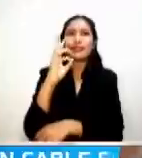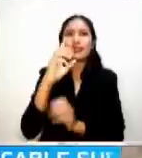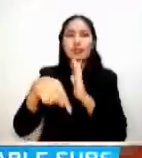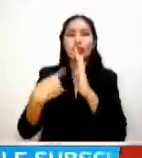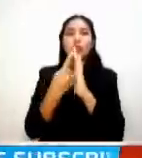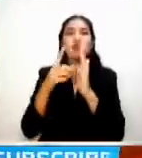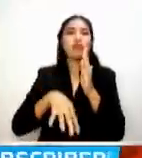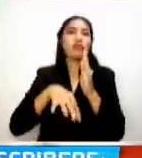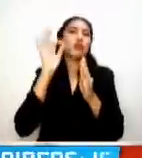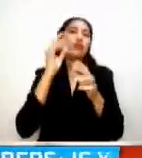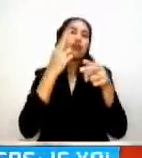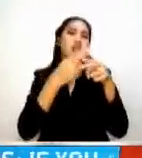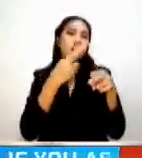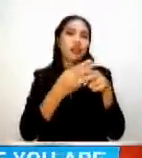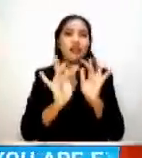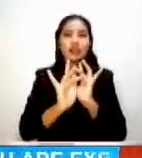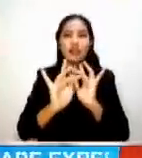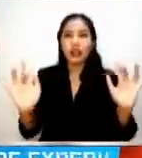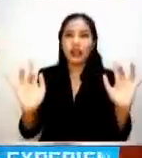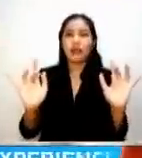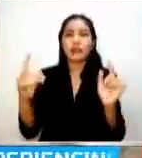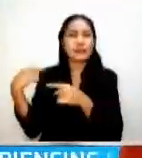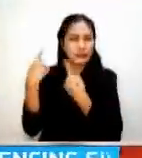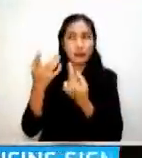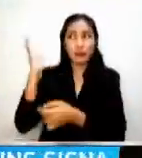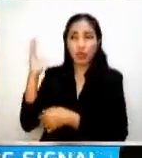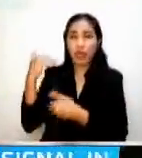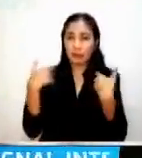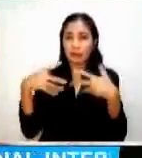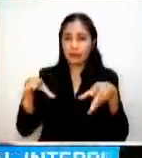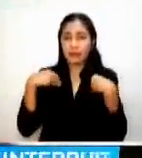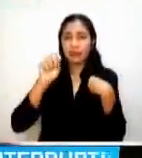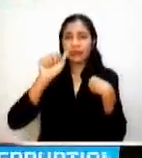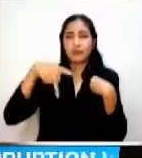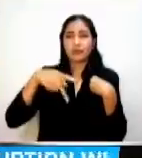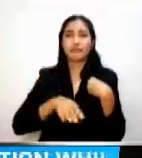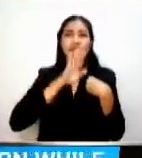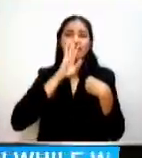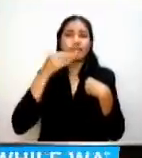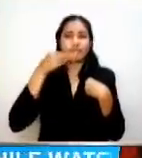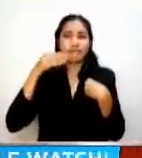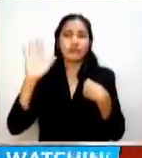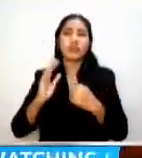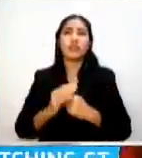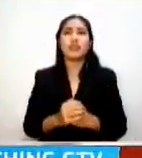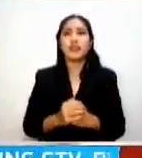listahan ng kanyang pangalan kahit dati na siyang nakatanggap ng SAP. Uuwi na lang po ako. Pasensya na lang.